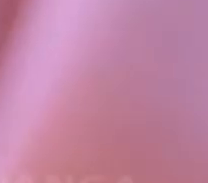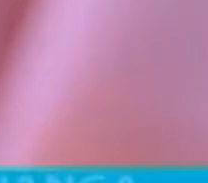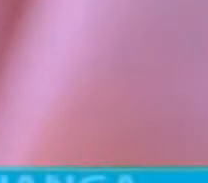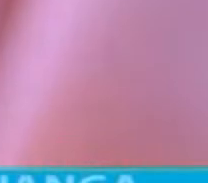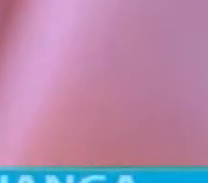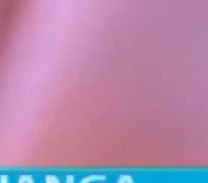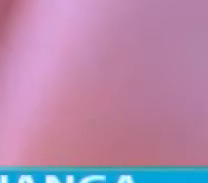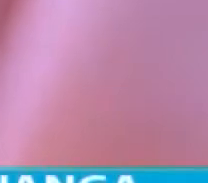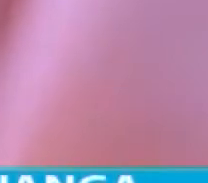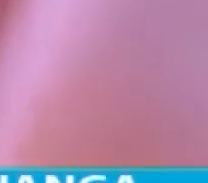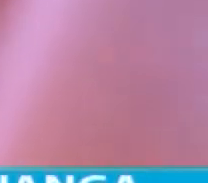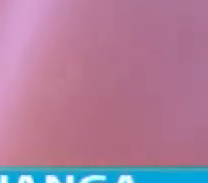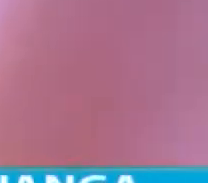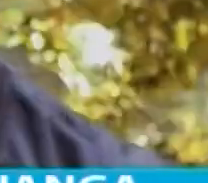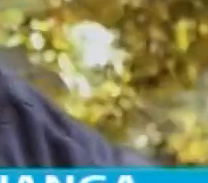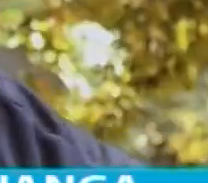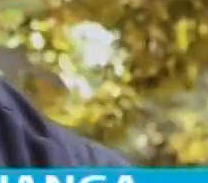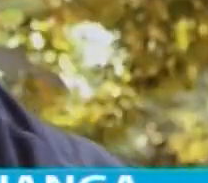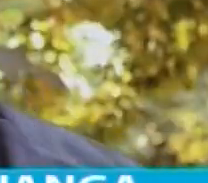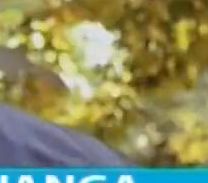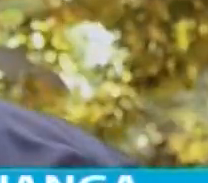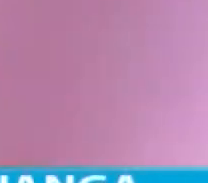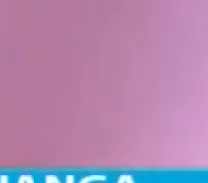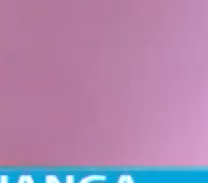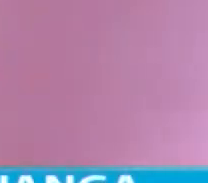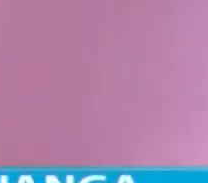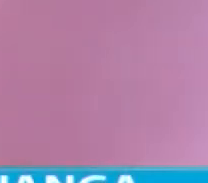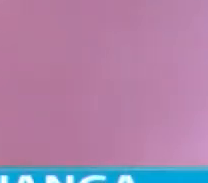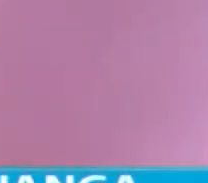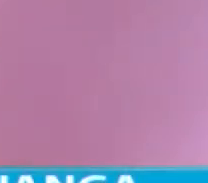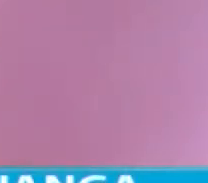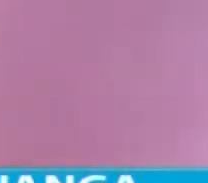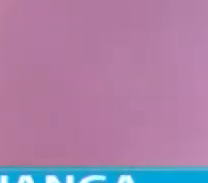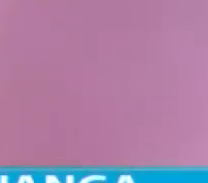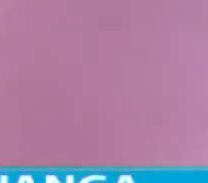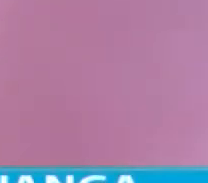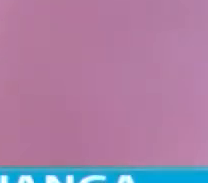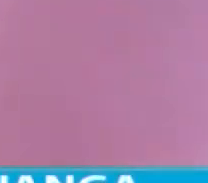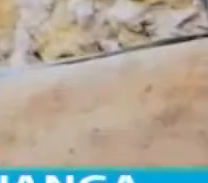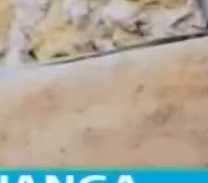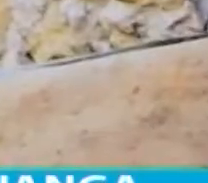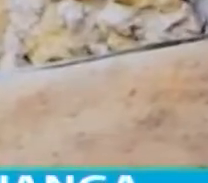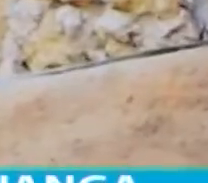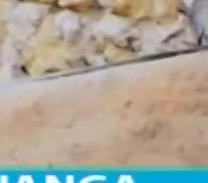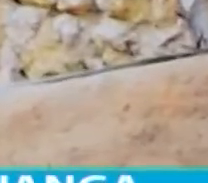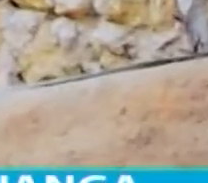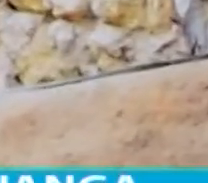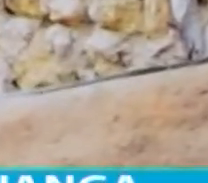1. Wazee wa majanga. Hawa wanaishi kwa vituko.